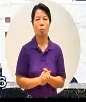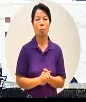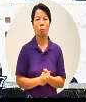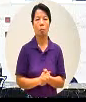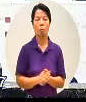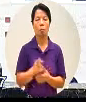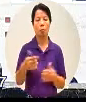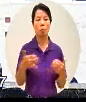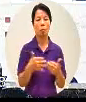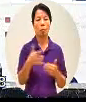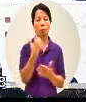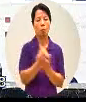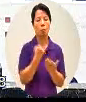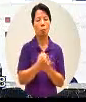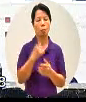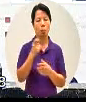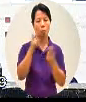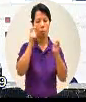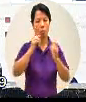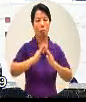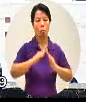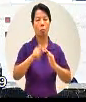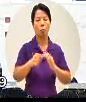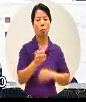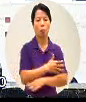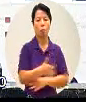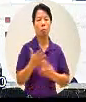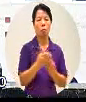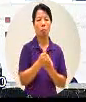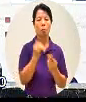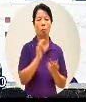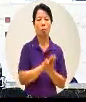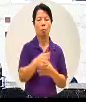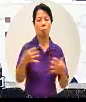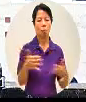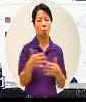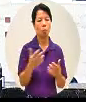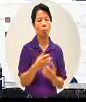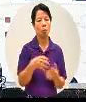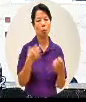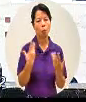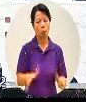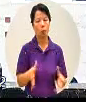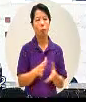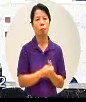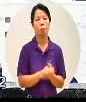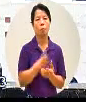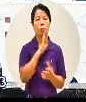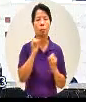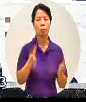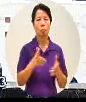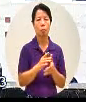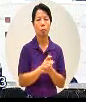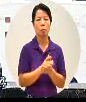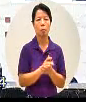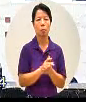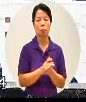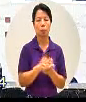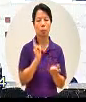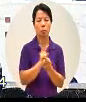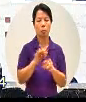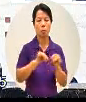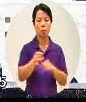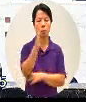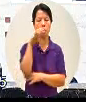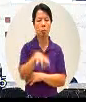啊，即种问题存在高雄市，我即卖管制也并这個、问题太济了，是毋是吼？这個、地震局的